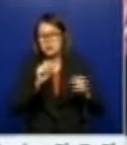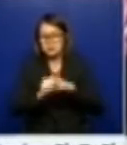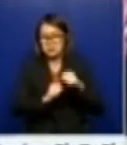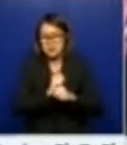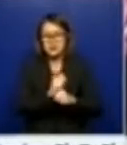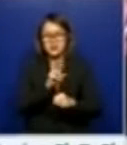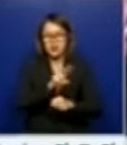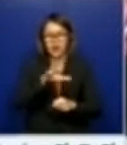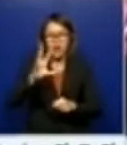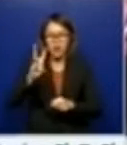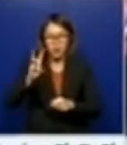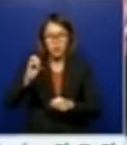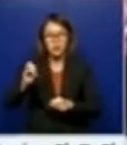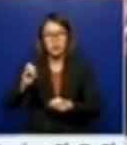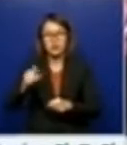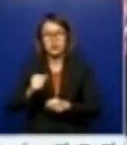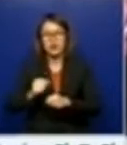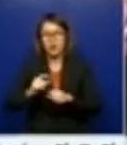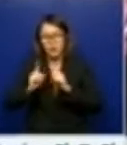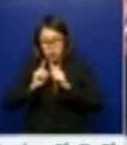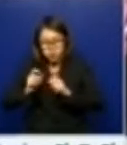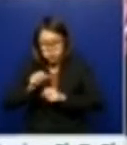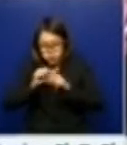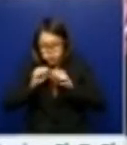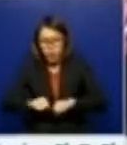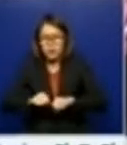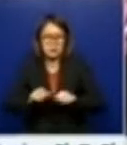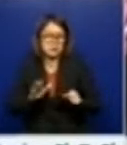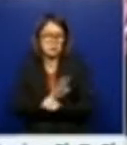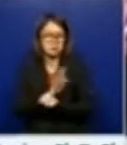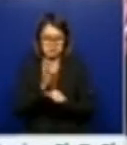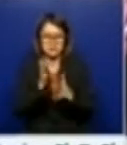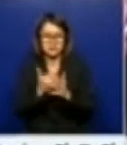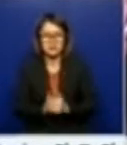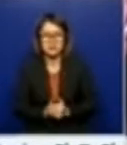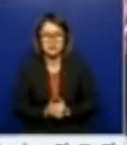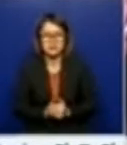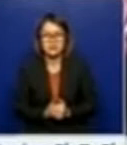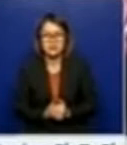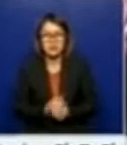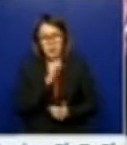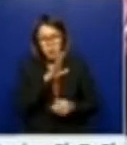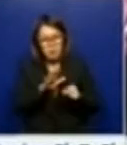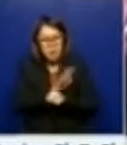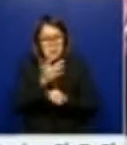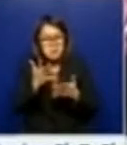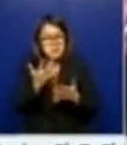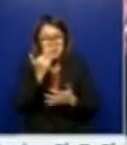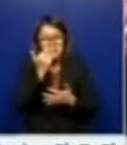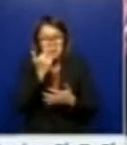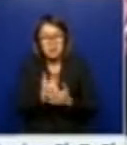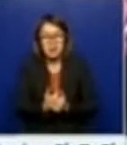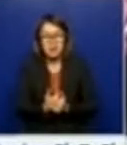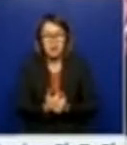นั้นน่ะเป็นการผ่านประชามติที่ไม่สมบูรณ์ทำไมผมต้องบอกว่าสมบูรณ์เพราะว่าขาดการ